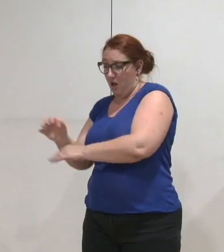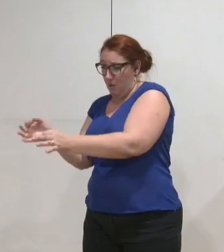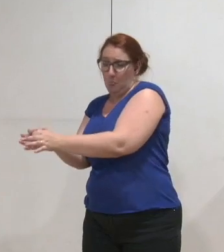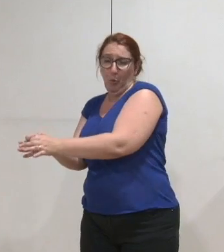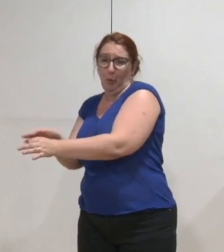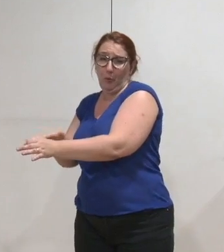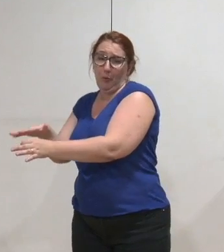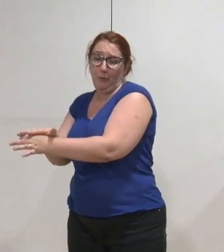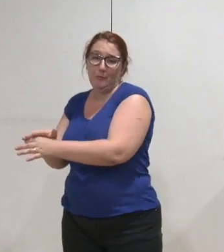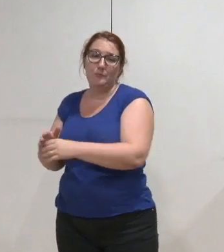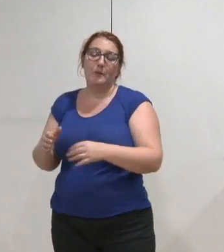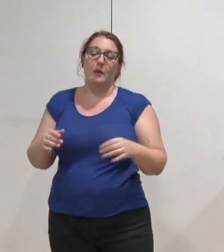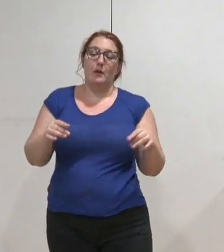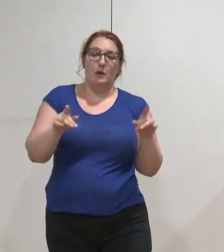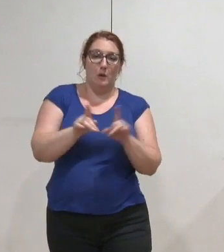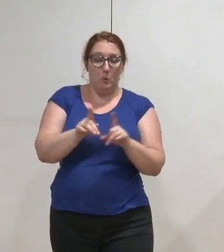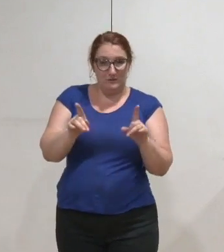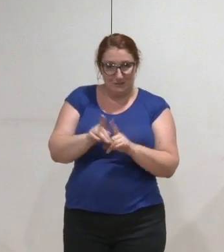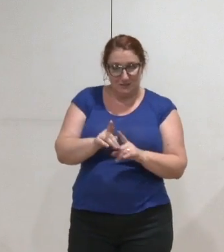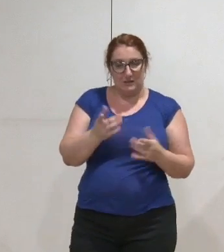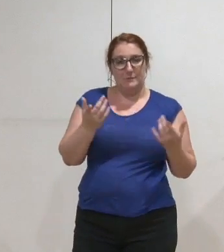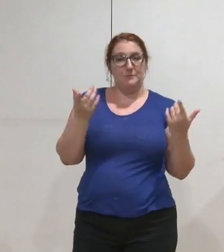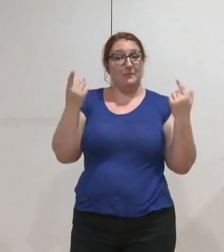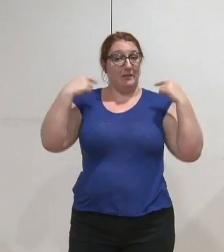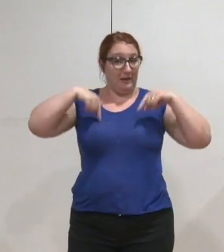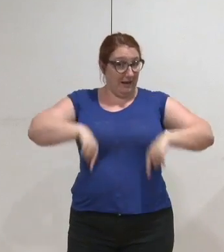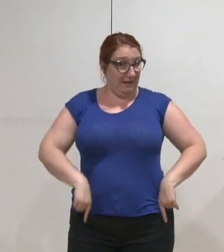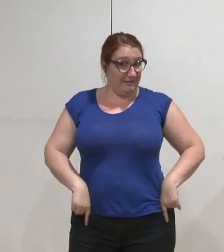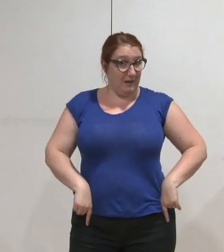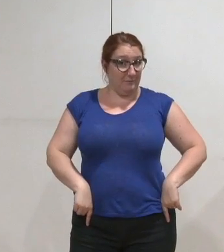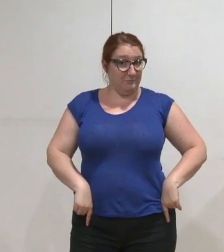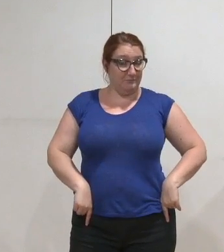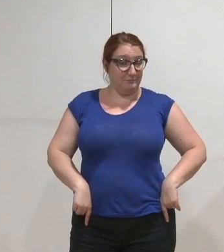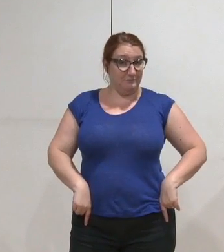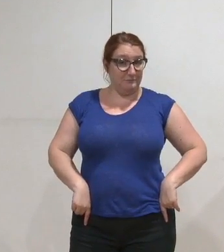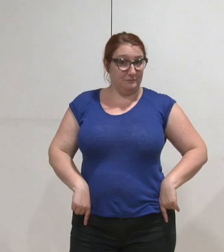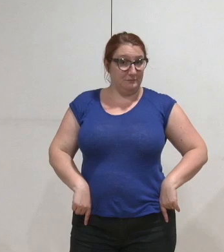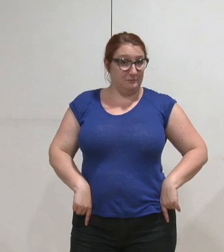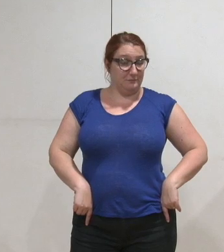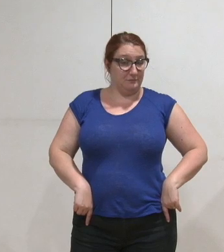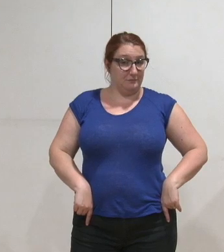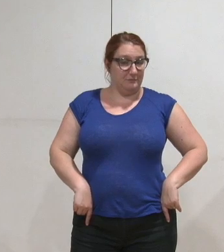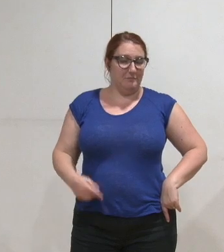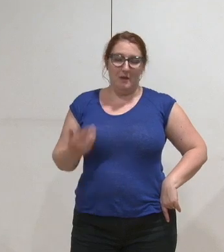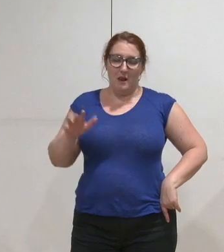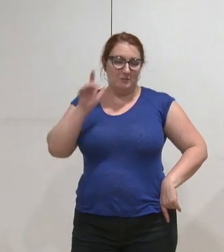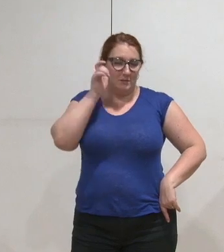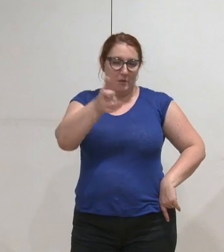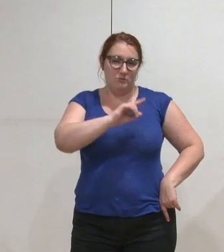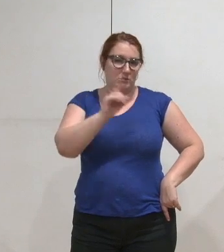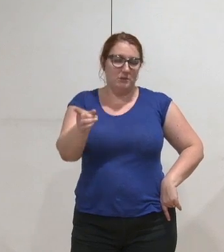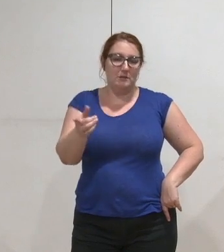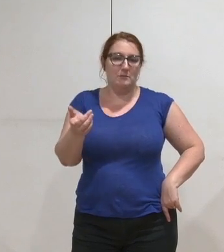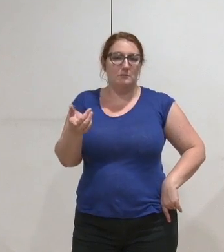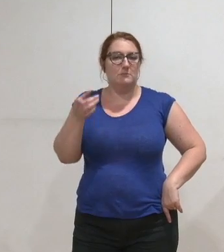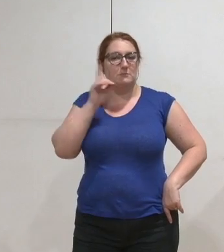il y a l'état mais là il y a une incohérence